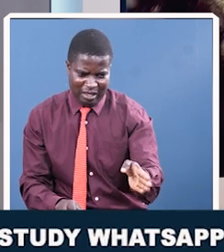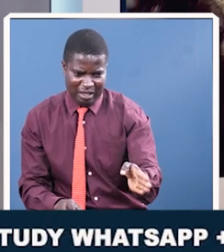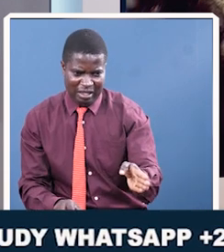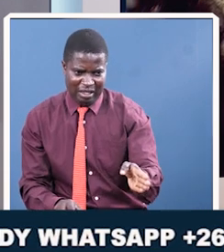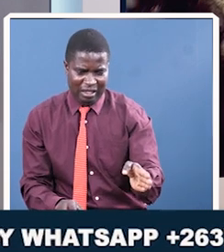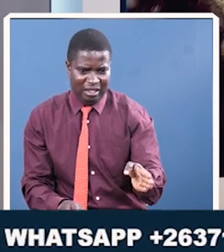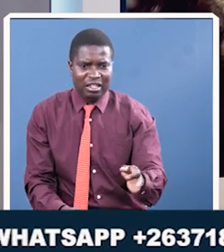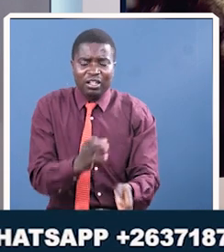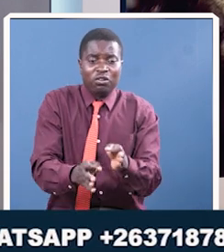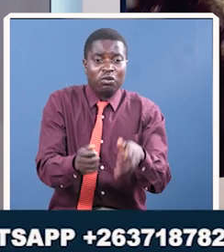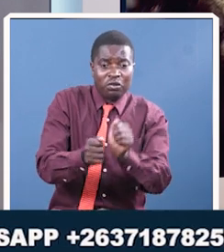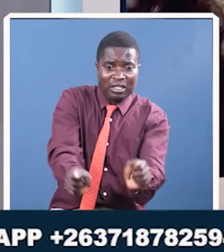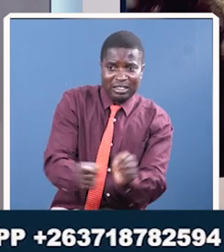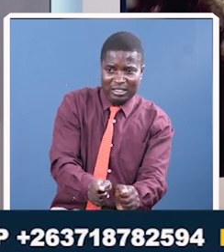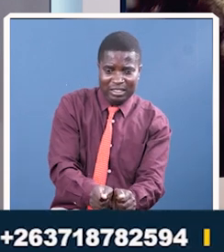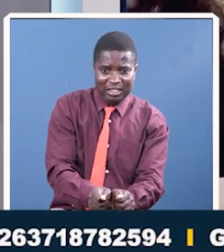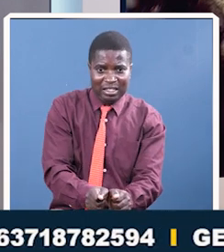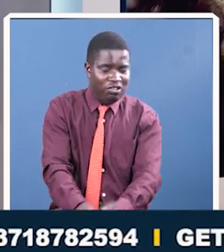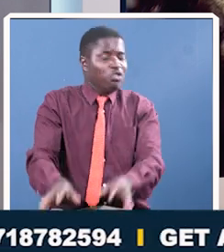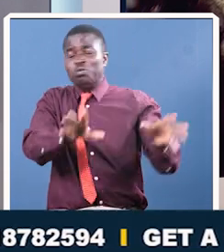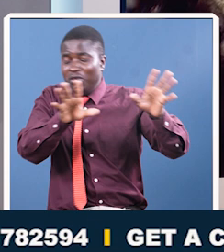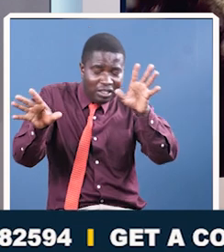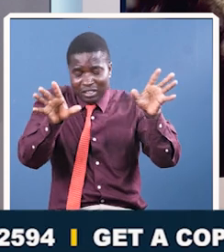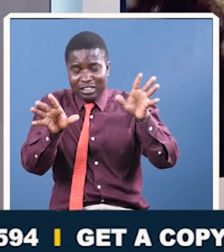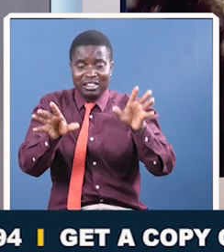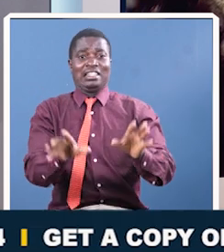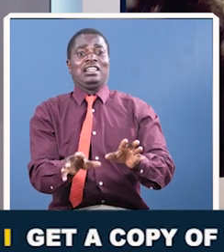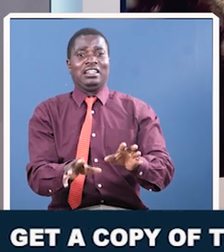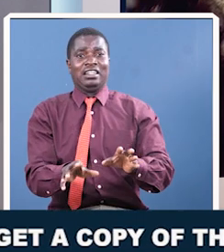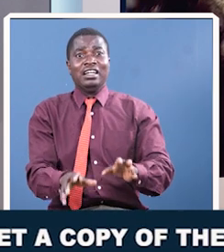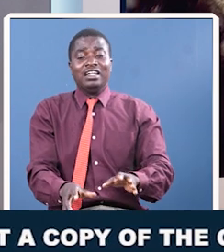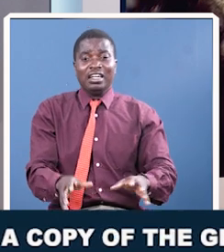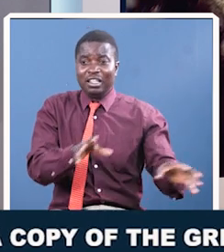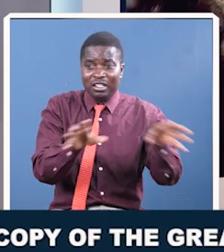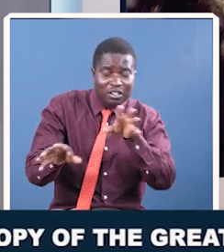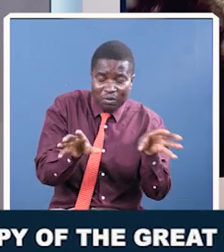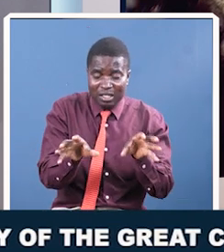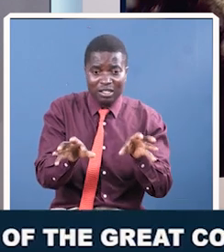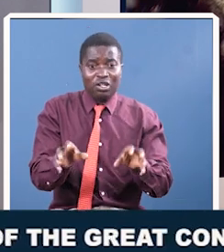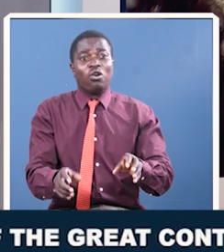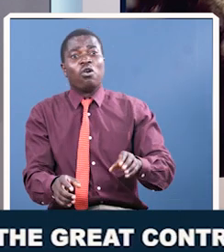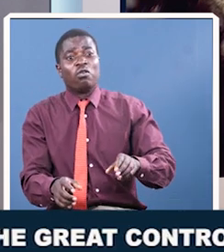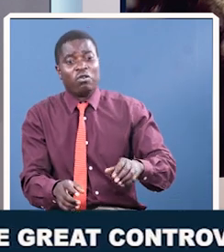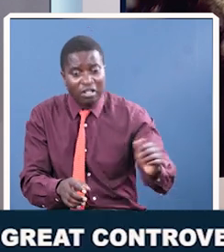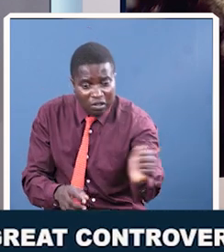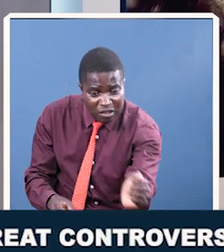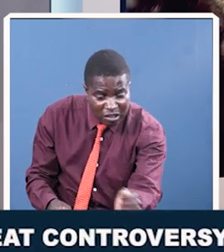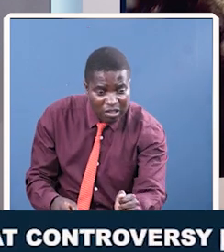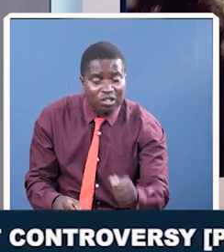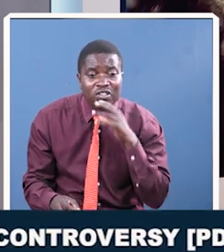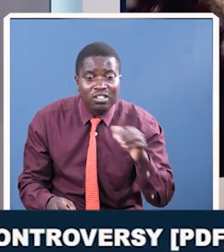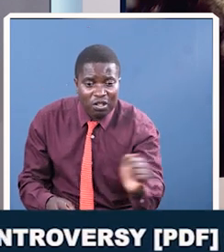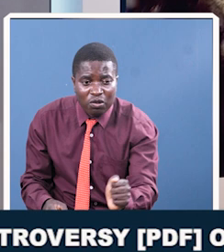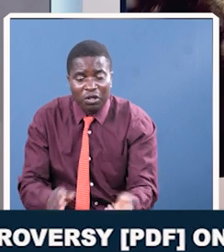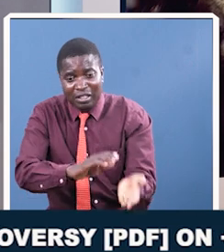kunganga, nganga inosvikirwa neemudzimu wasekuru vari kunzi vakafa. Tarisawo uyu